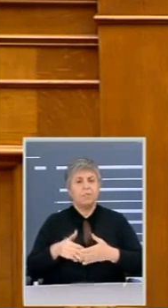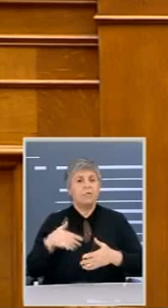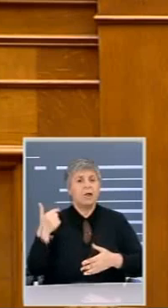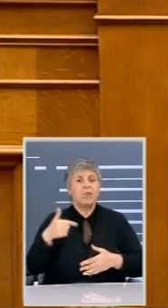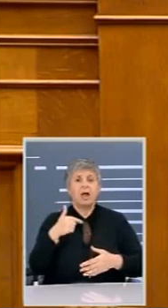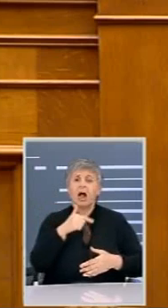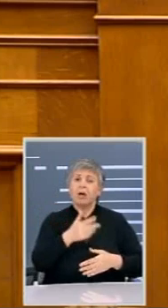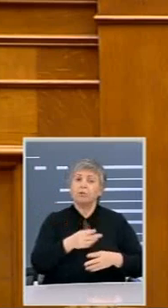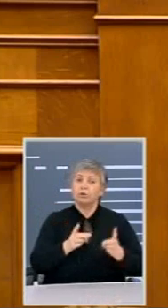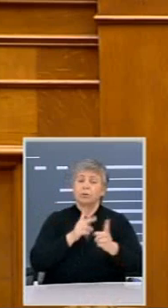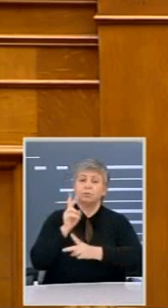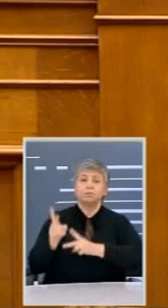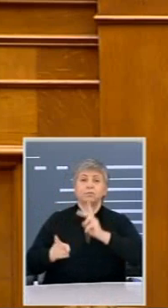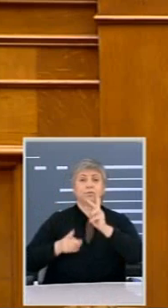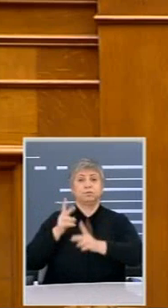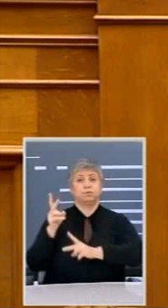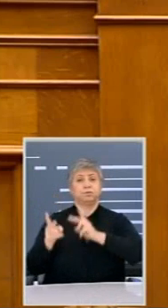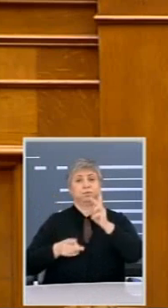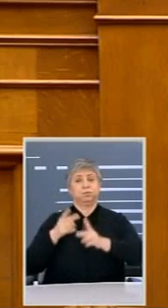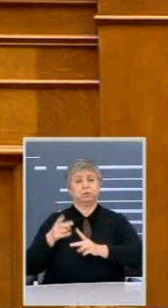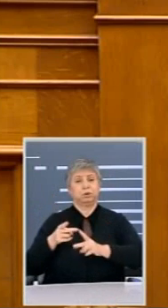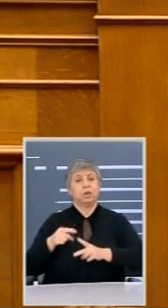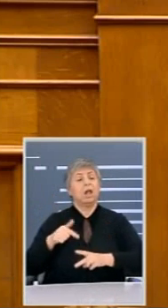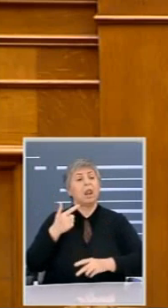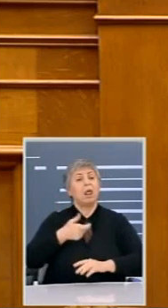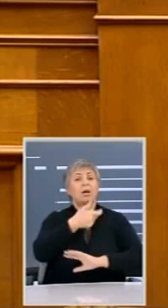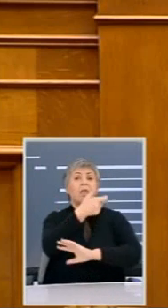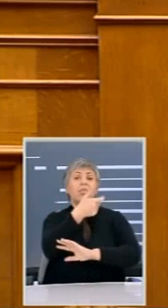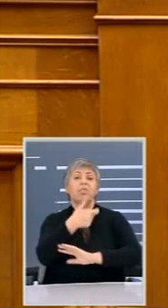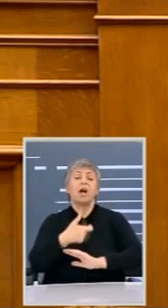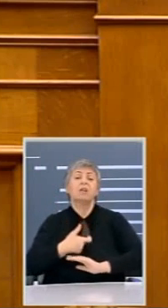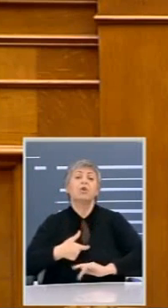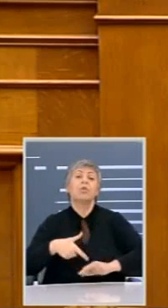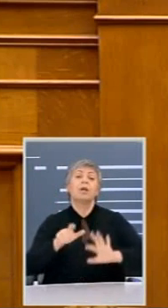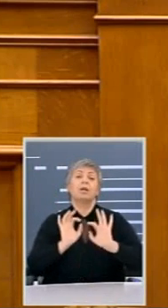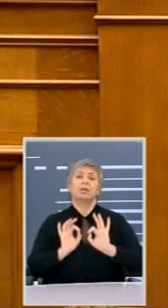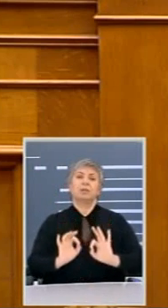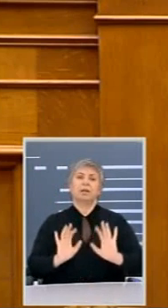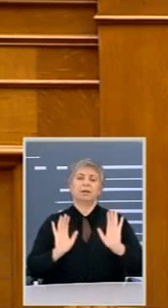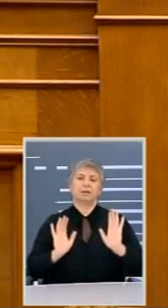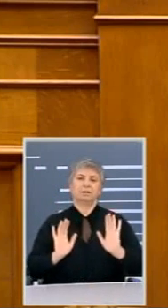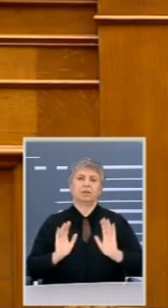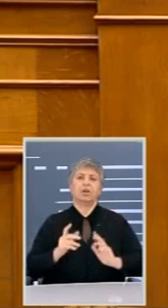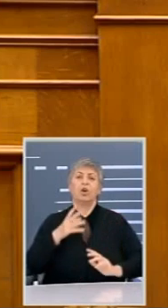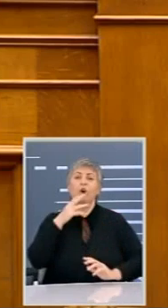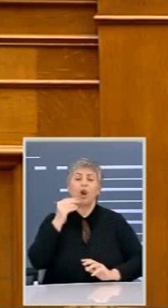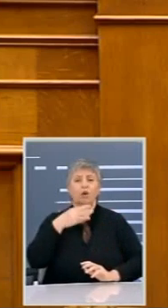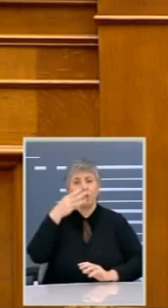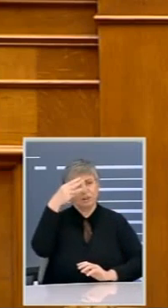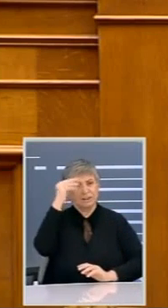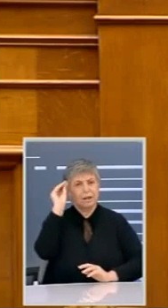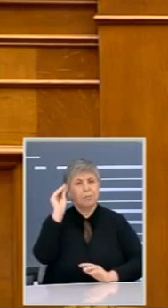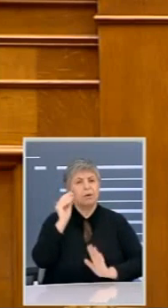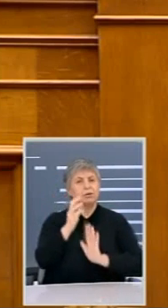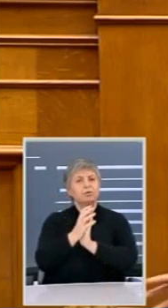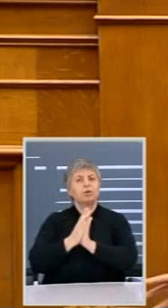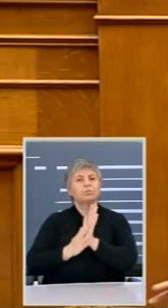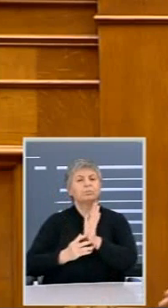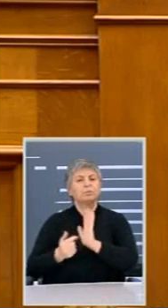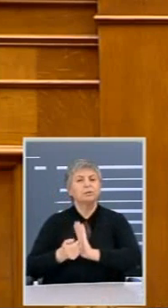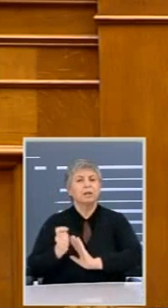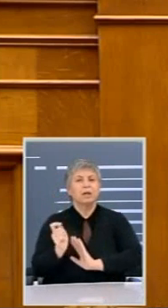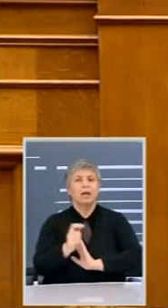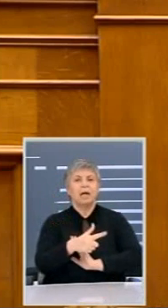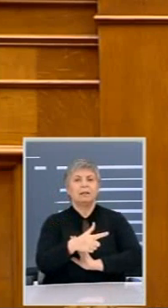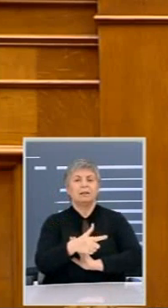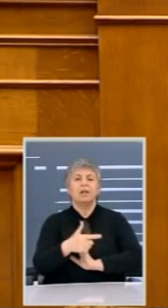θεωρείται, κατηγορούν ότι το δάνειο αυτό δεν είναι εντάξει, γιατί το τεκμήριο πιο έγραψε ένα γράμμα ο Αλέξης Τσίπρας και είπε, τι είπε,